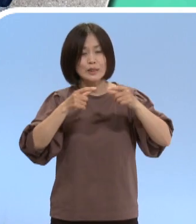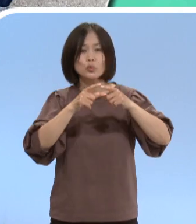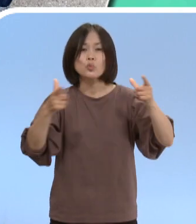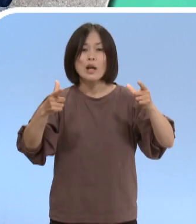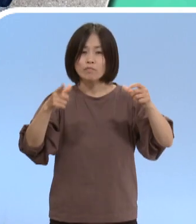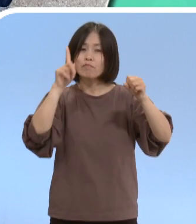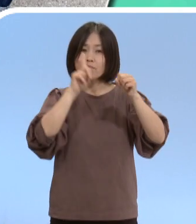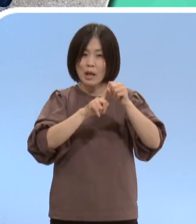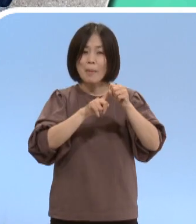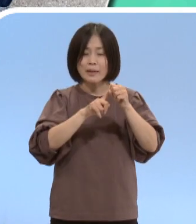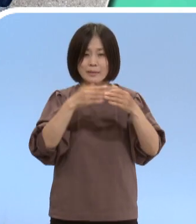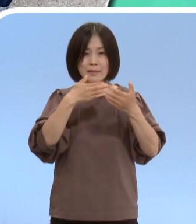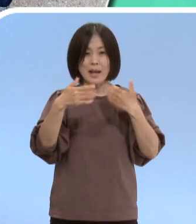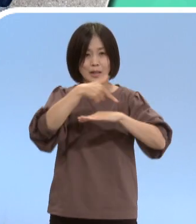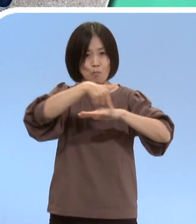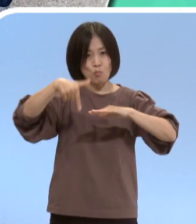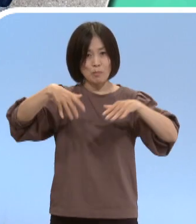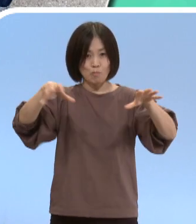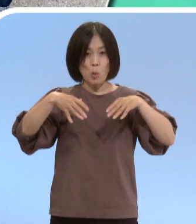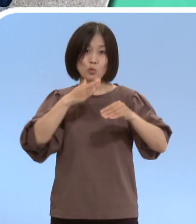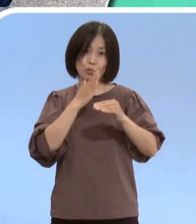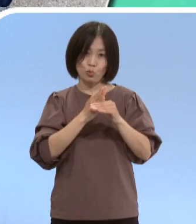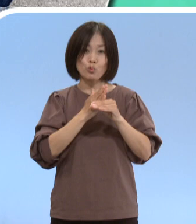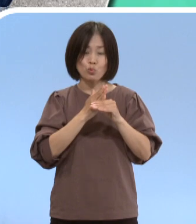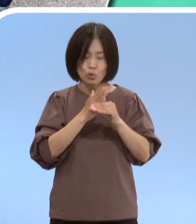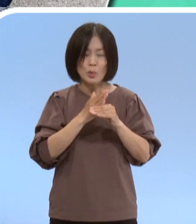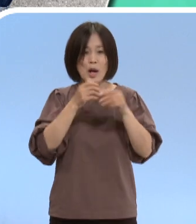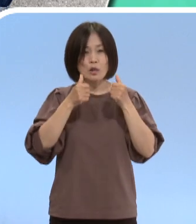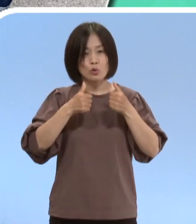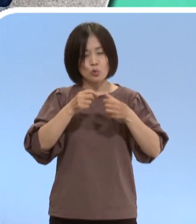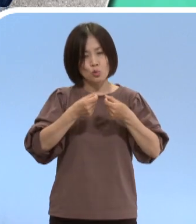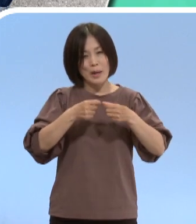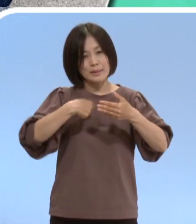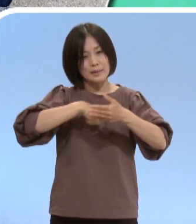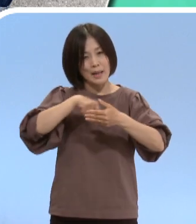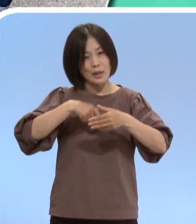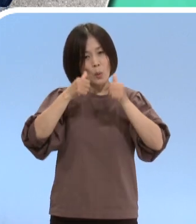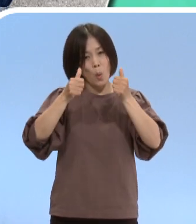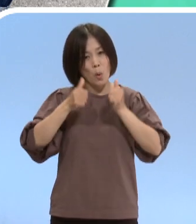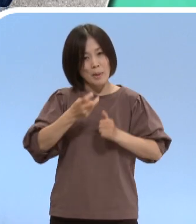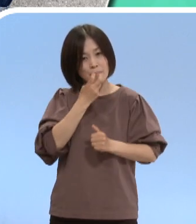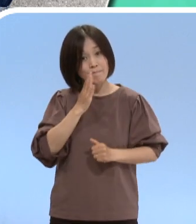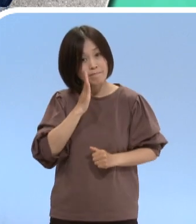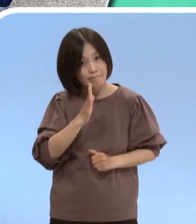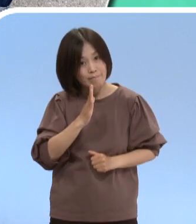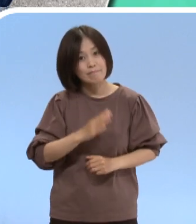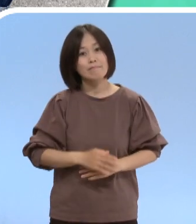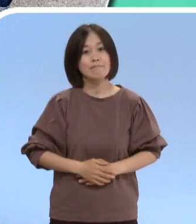と体験プログラムを募集中です。詳しくはホームページをご覧ください。